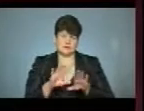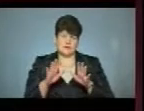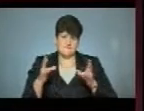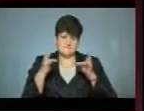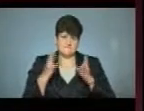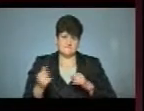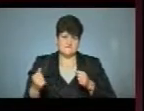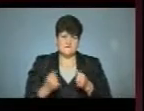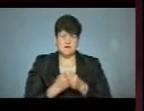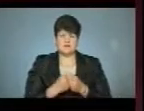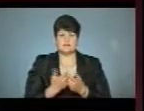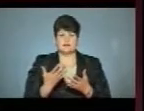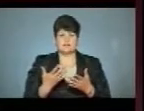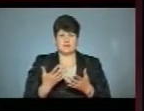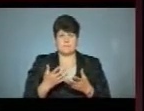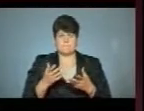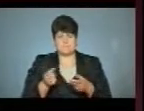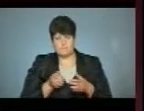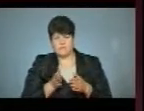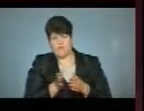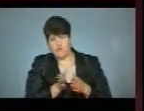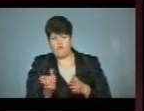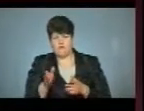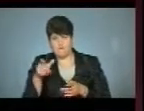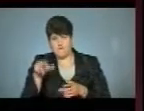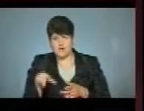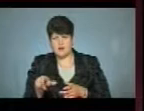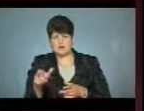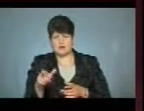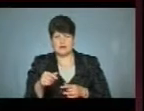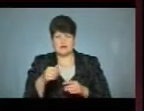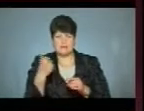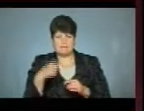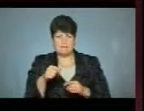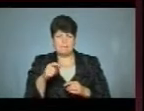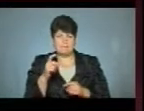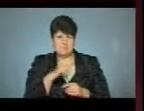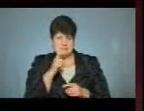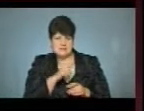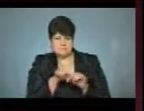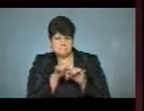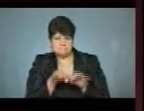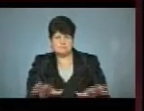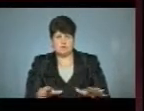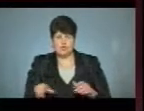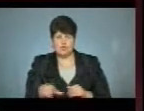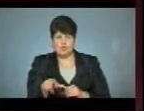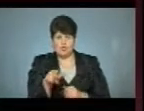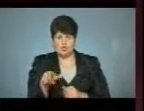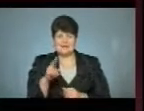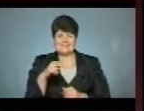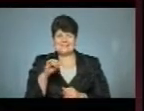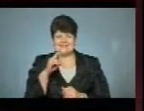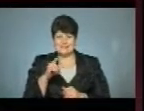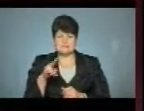в'їхала у бордюр, від удару пошкодився паливний бак і пальне вилилося на дорогу, повідомив патрульний поліцейський Владислав Чабан. Диспаливо з